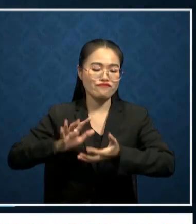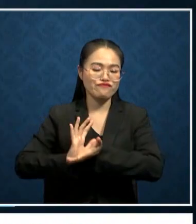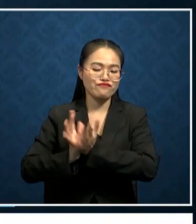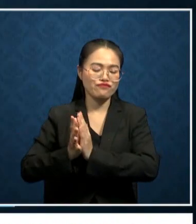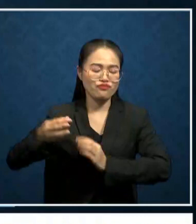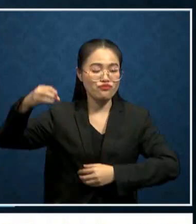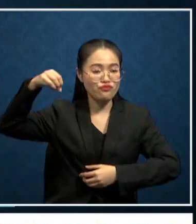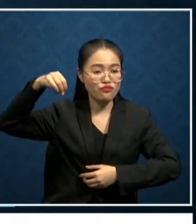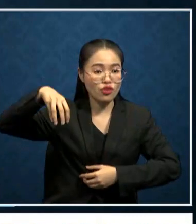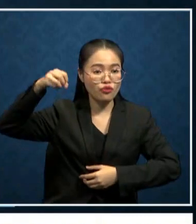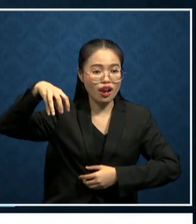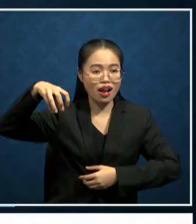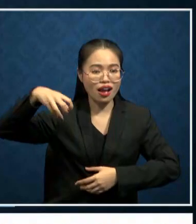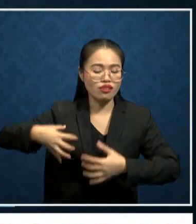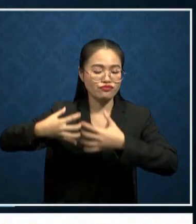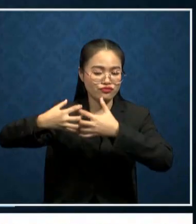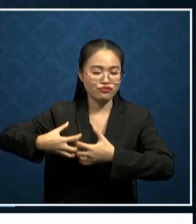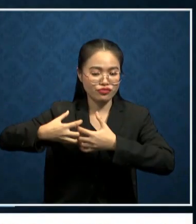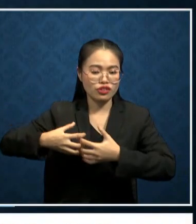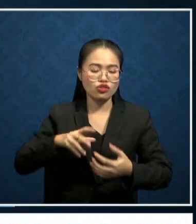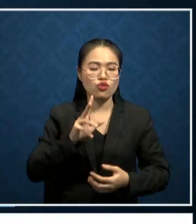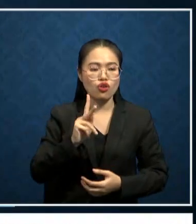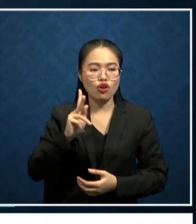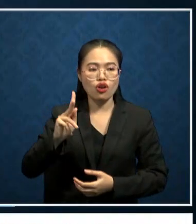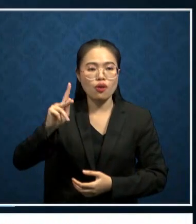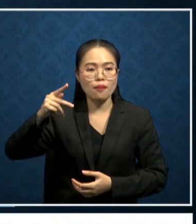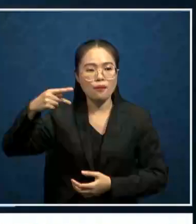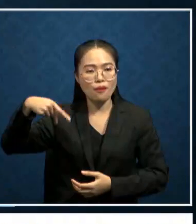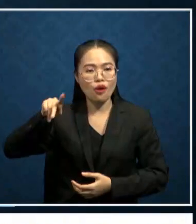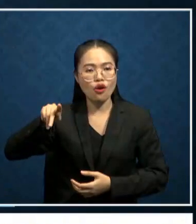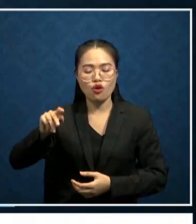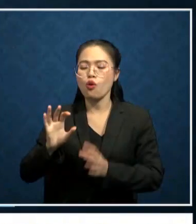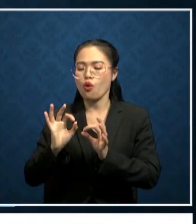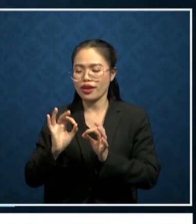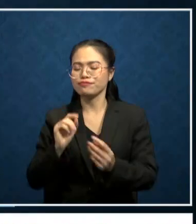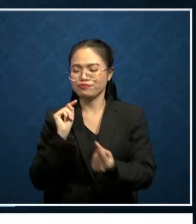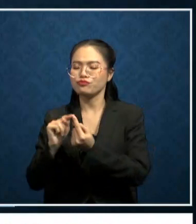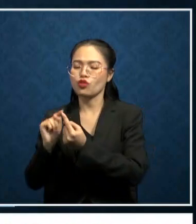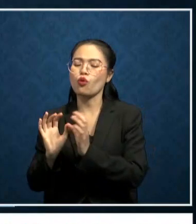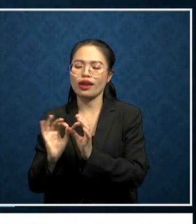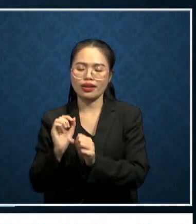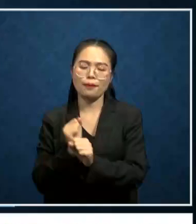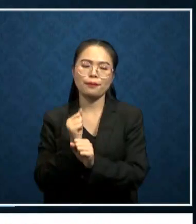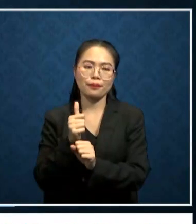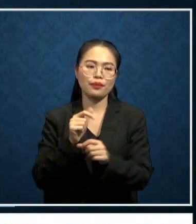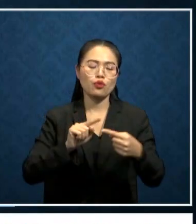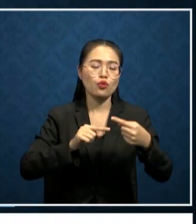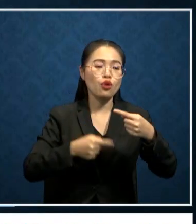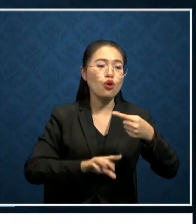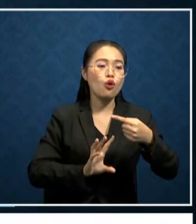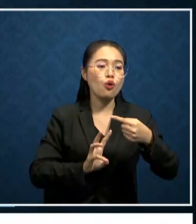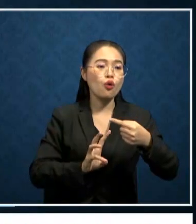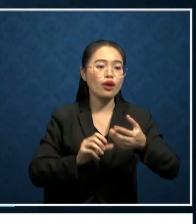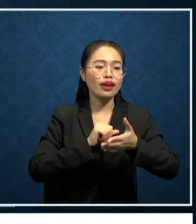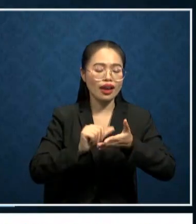ระบบเอ่อไฟฟ้าโดยกกพประกาศนี้ก็มีความเหมาะสมดอยู่แล้วนะครับหัวข้อย่อยที่ 6ปรับ